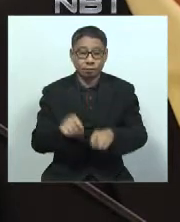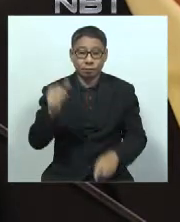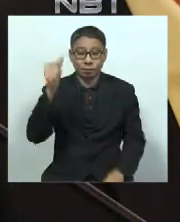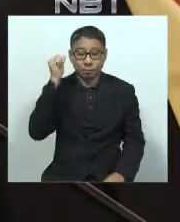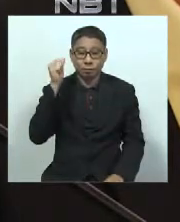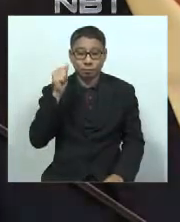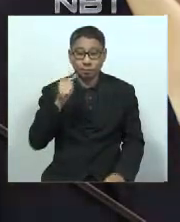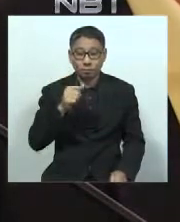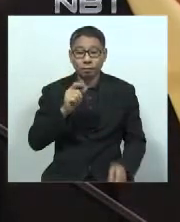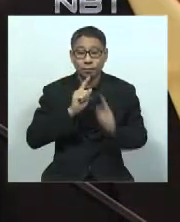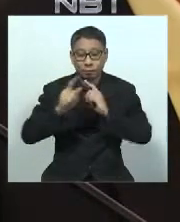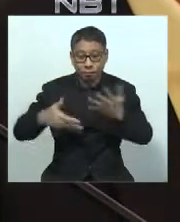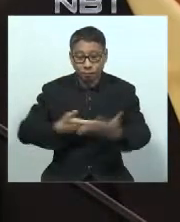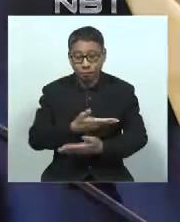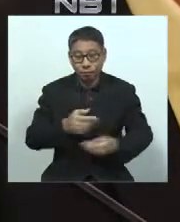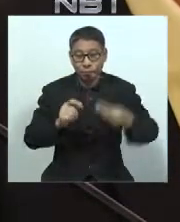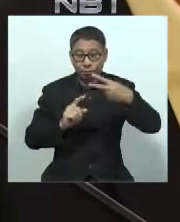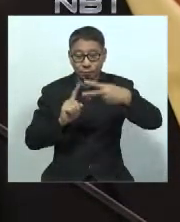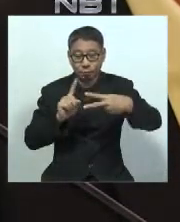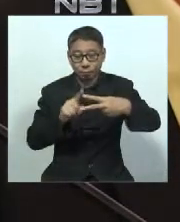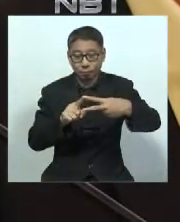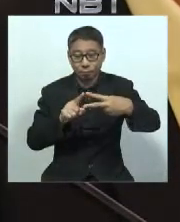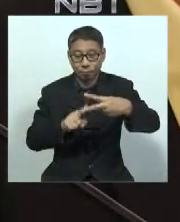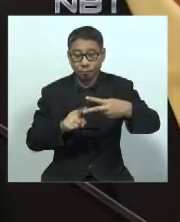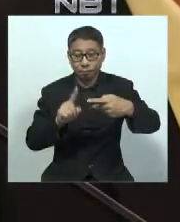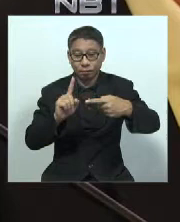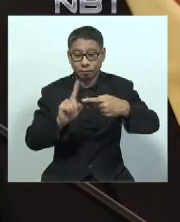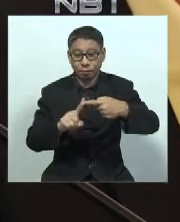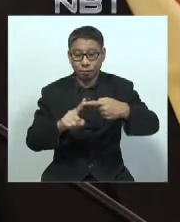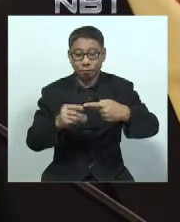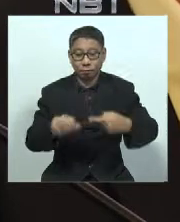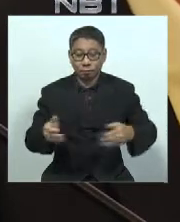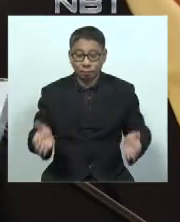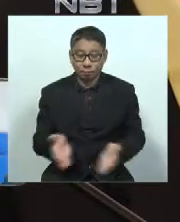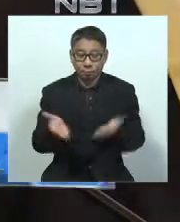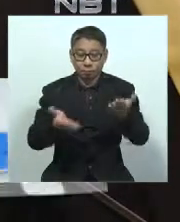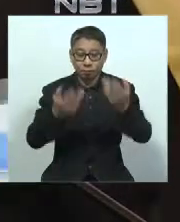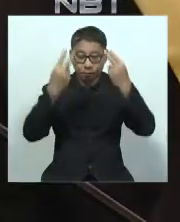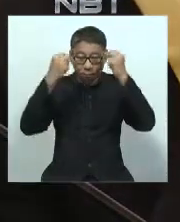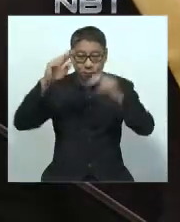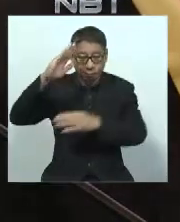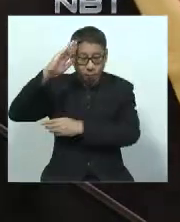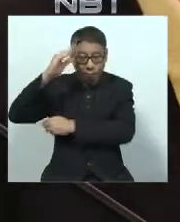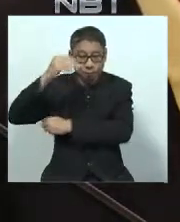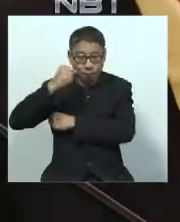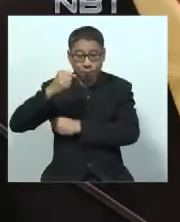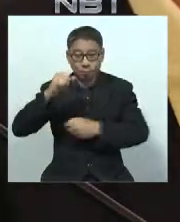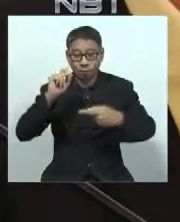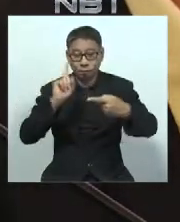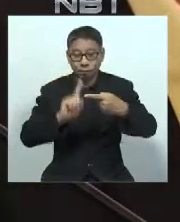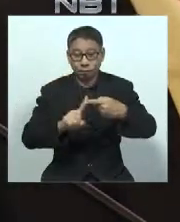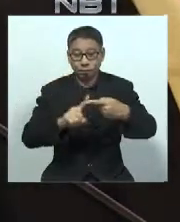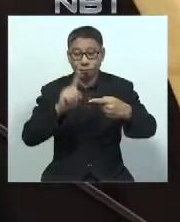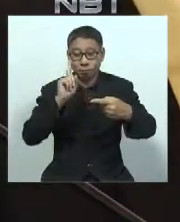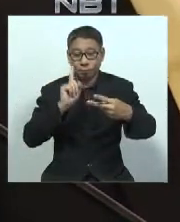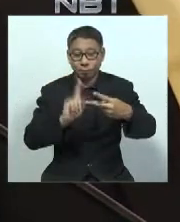มที่เคยพูดคุยกันไว้2ประเด็นนะครับอันที่1ก็คือชูท่านพลเอกประยุทธ์เป็นนายกอันนี้คงทราบอยู่แล้วนะฮะอันที่